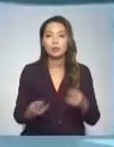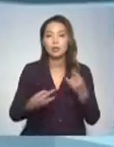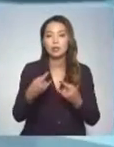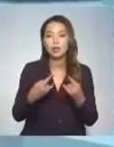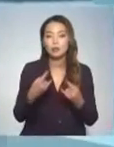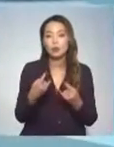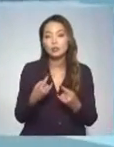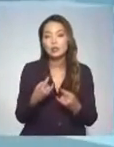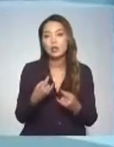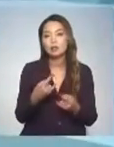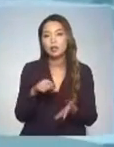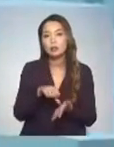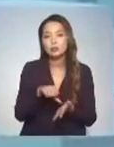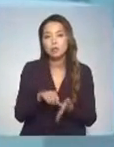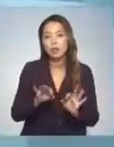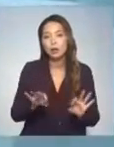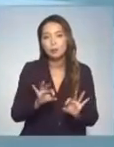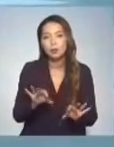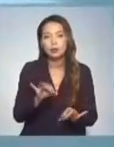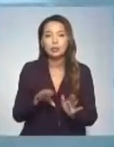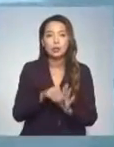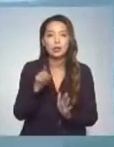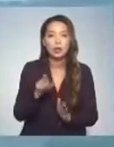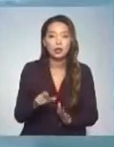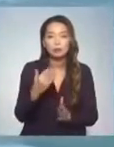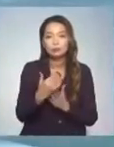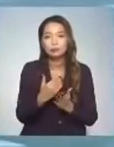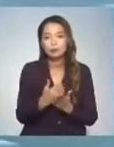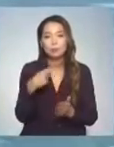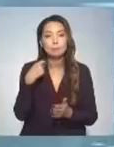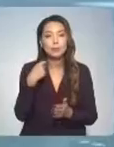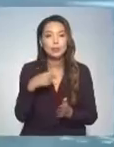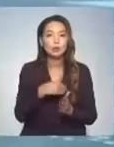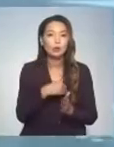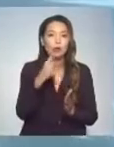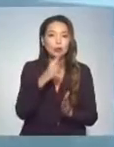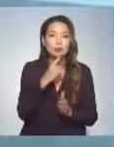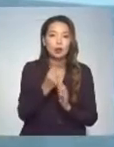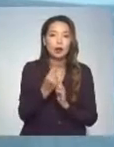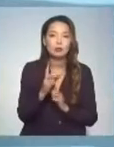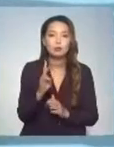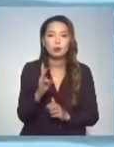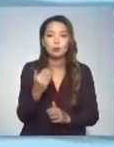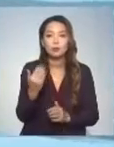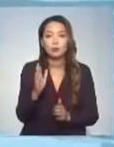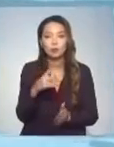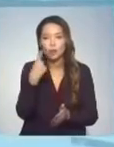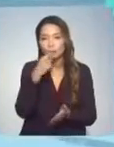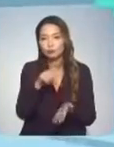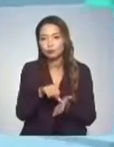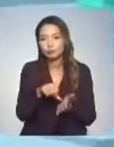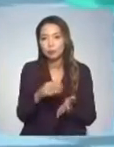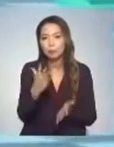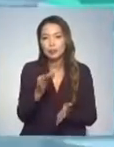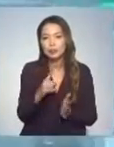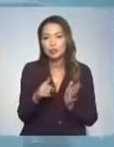Телевизионные дебаты и дискуссии кандидатов в президенты Казахстана пройдут 11 ноября. В них лично примут участие 5 из 6 претендентов